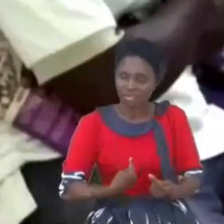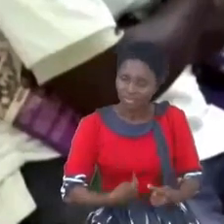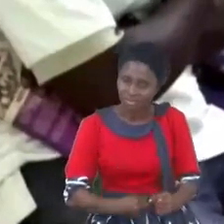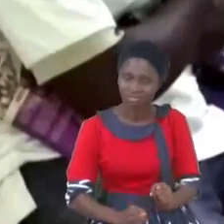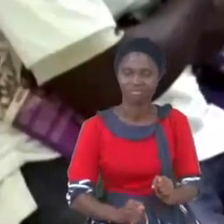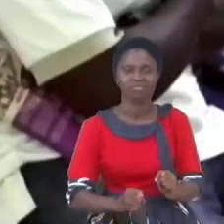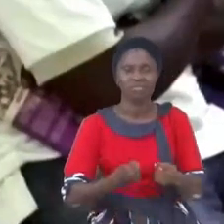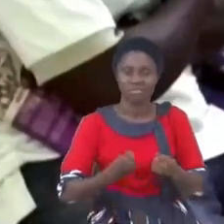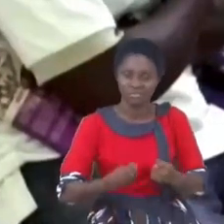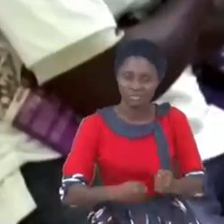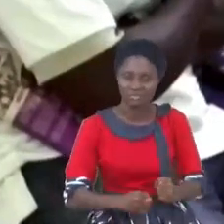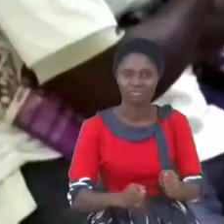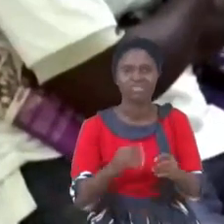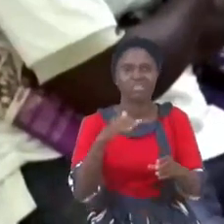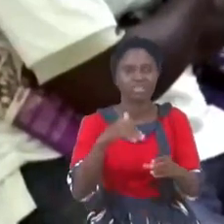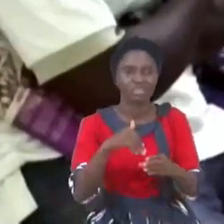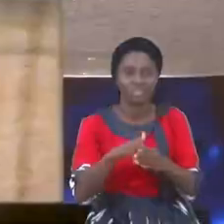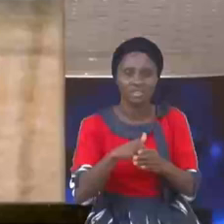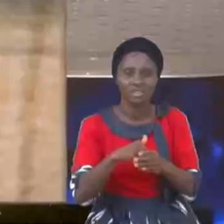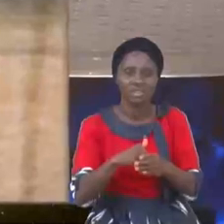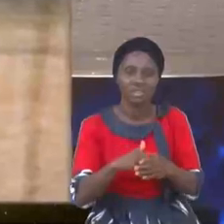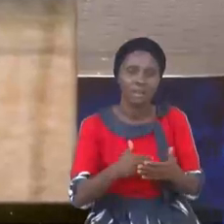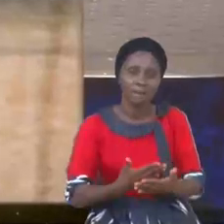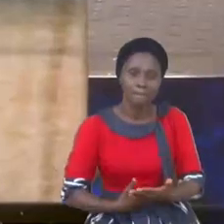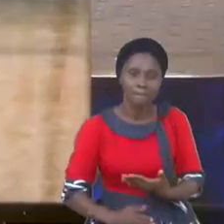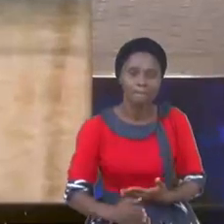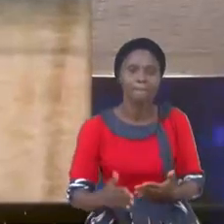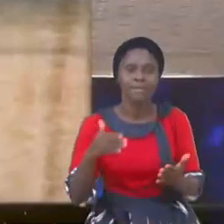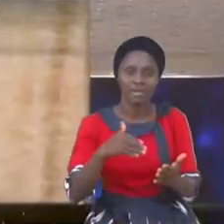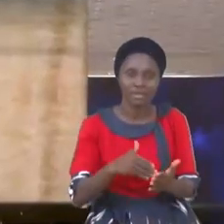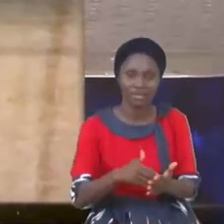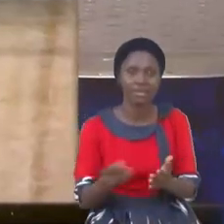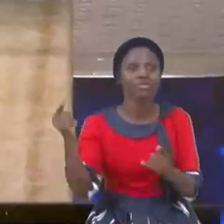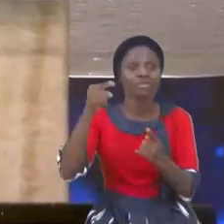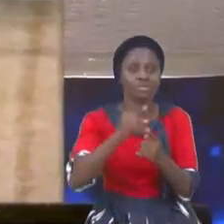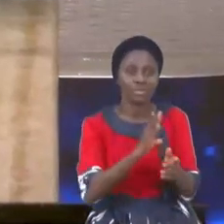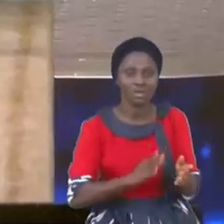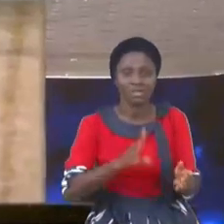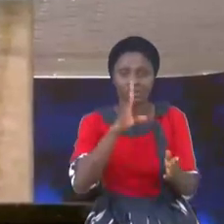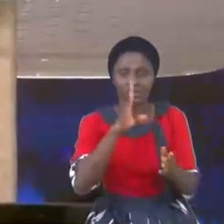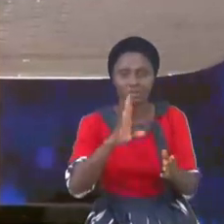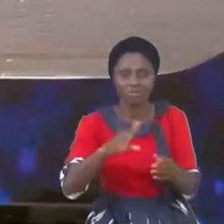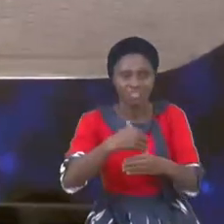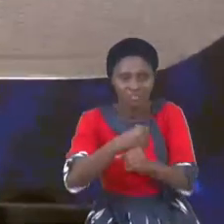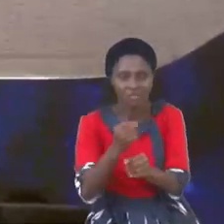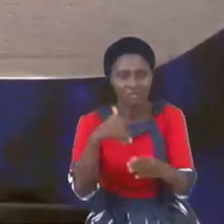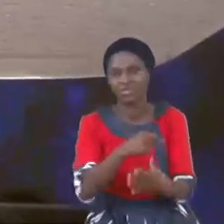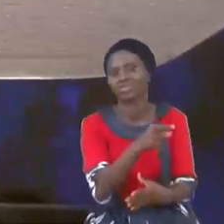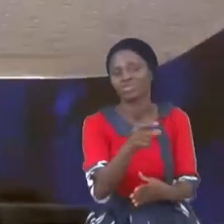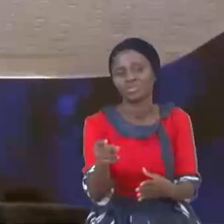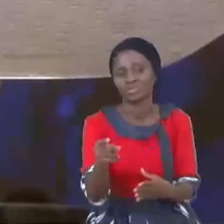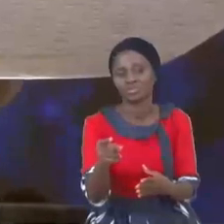l'enfantement jusqu'à ce que Christ soit formé en vous. Verset 20. Je voudrais